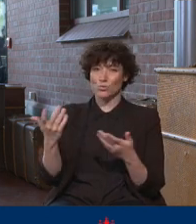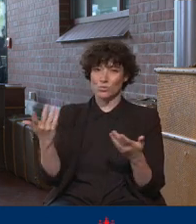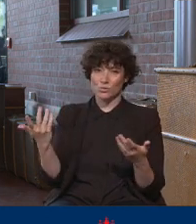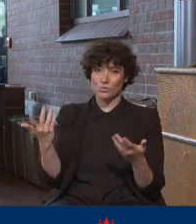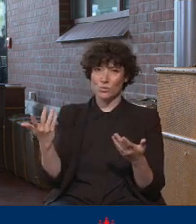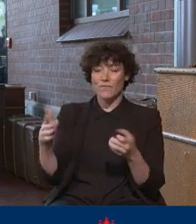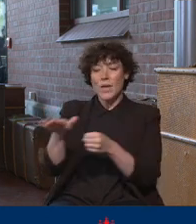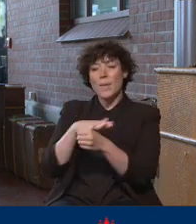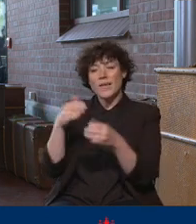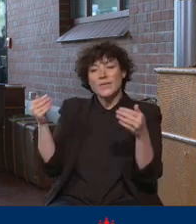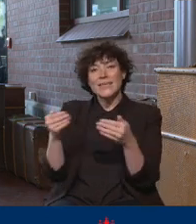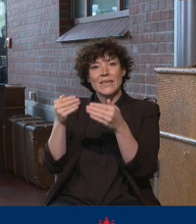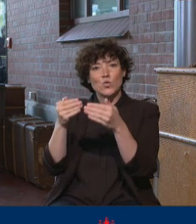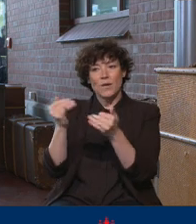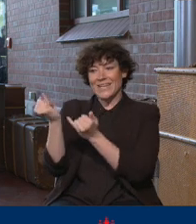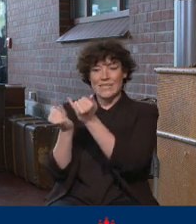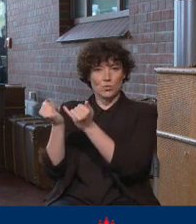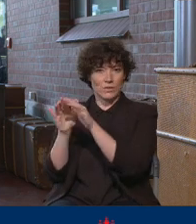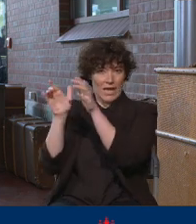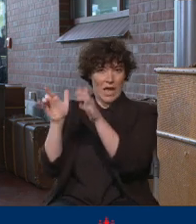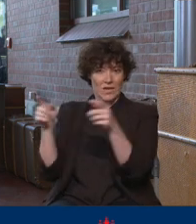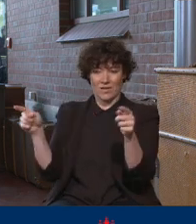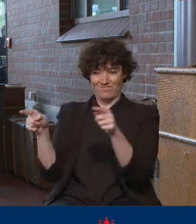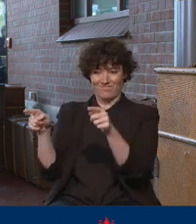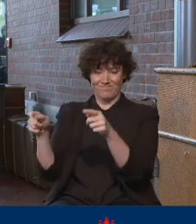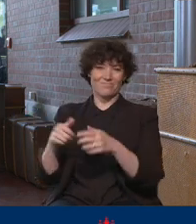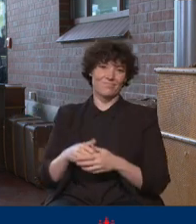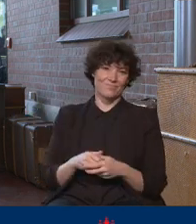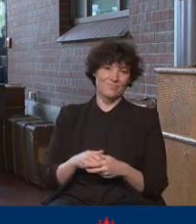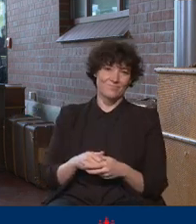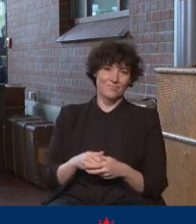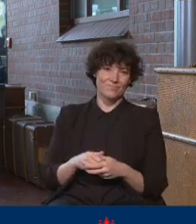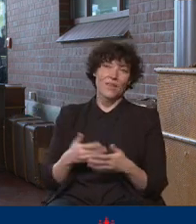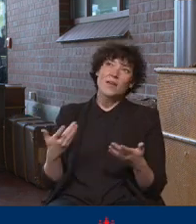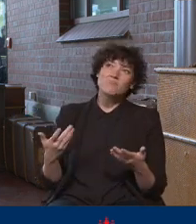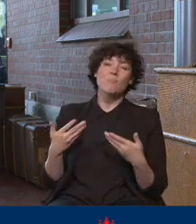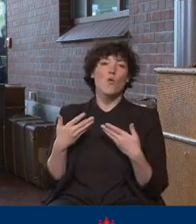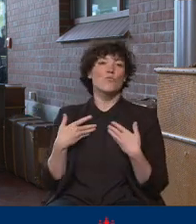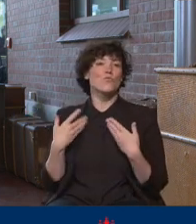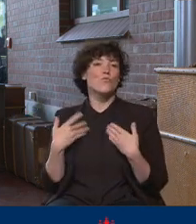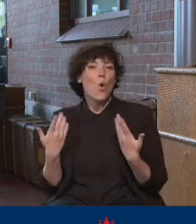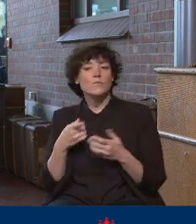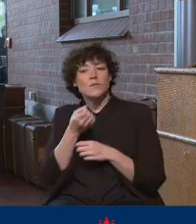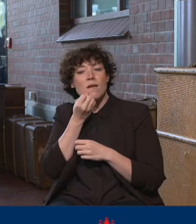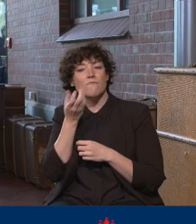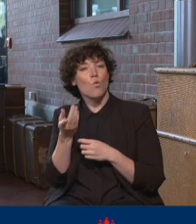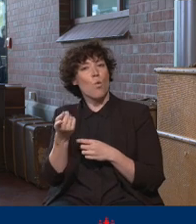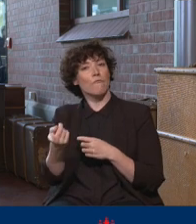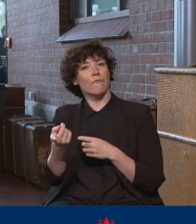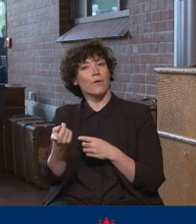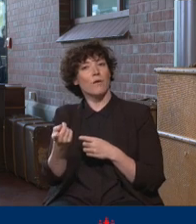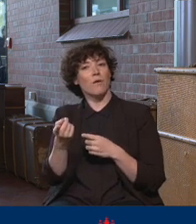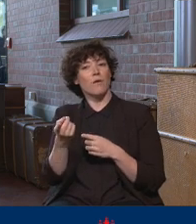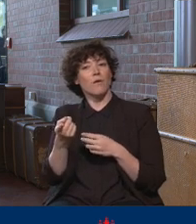von diesen von dieser industrieanlage es freut mich dass bei diesem entwurf offenbar davon abgesehen